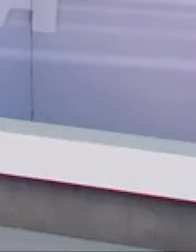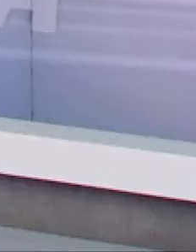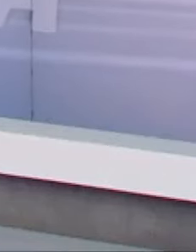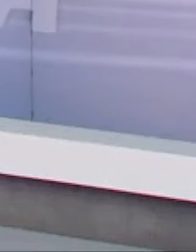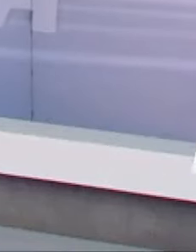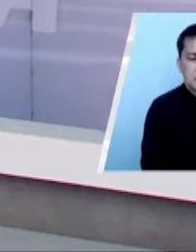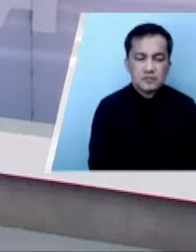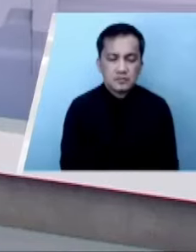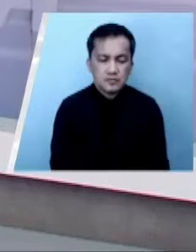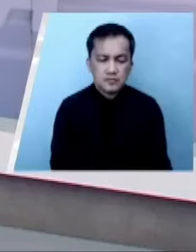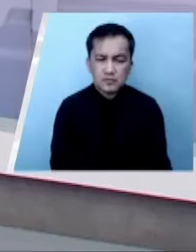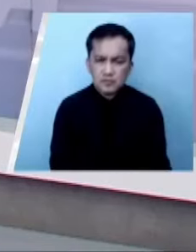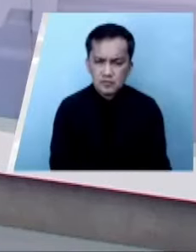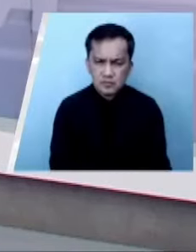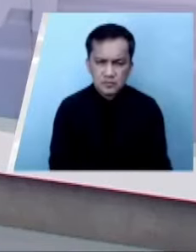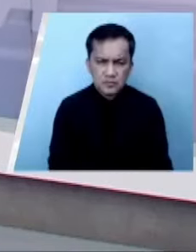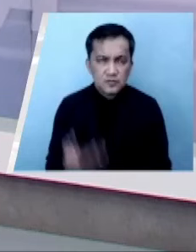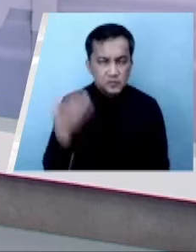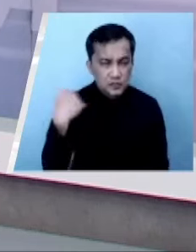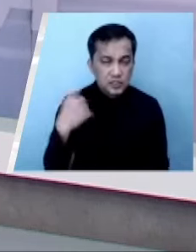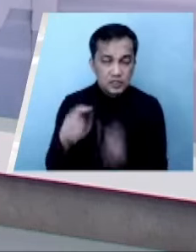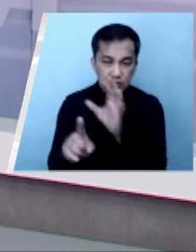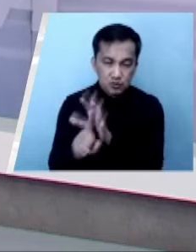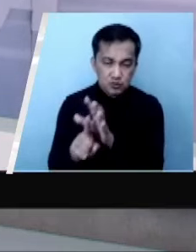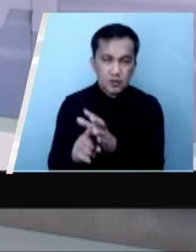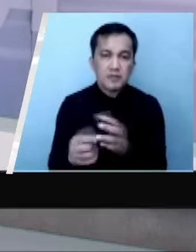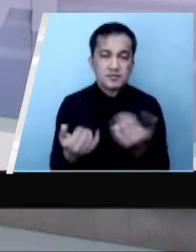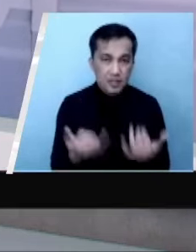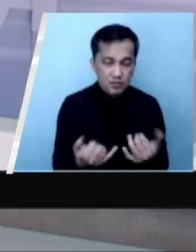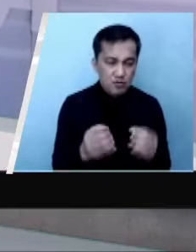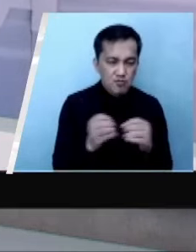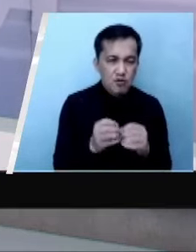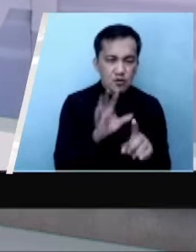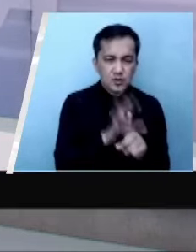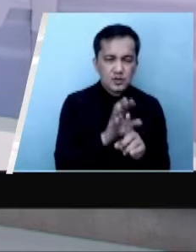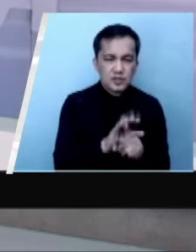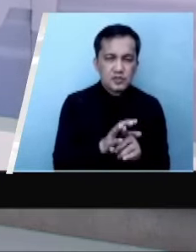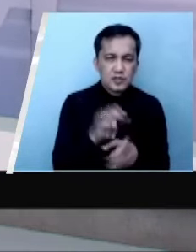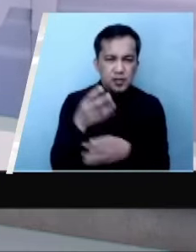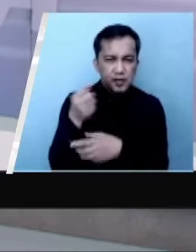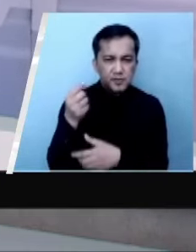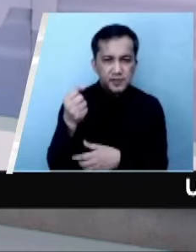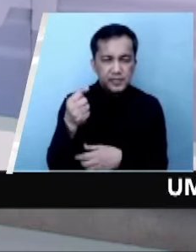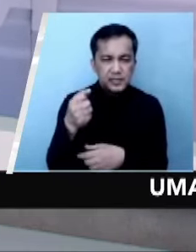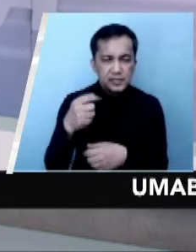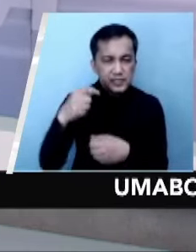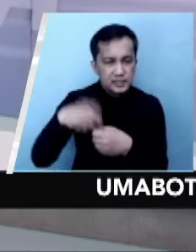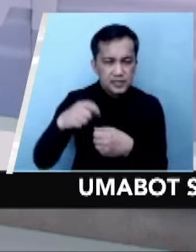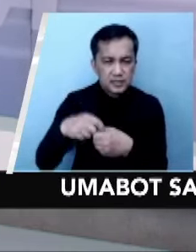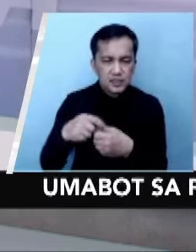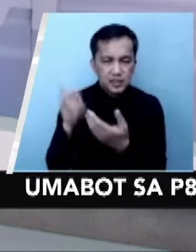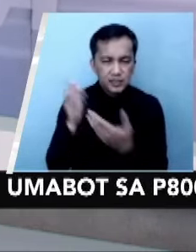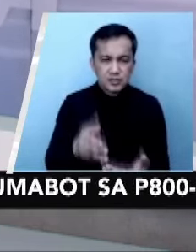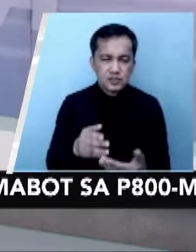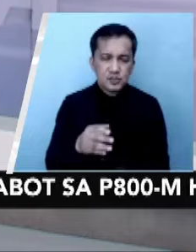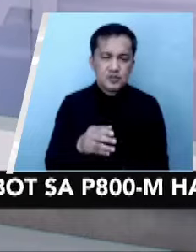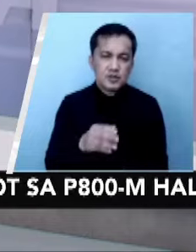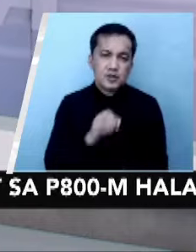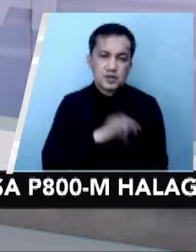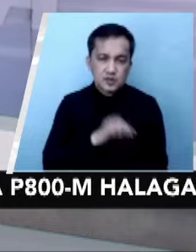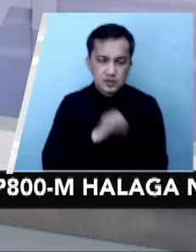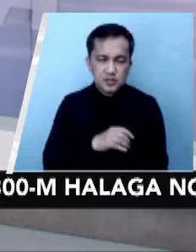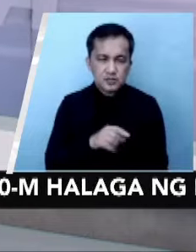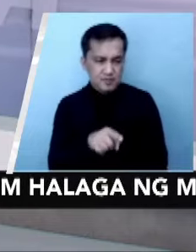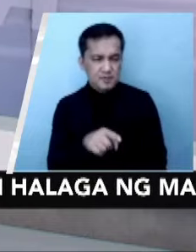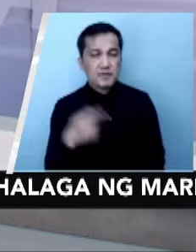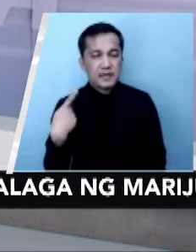Dati nang uso pero lalong patok ngayong tag-init ang milk tea. Hatid dito'y summer kabuhayan para sa mga may kakaibang diskarte